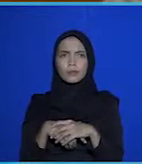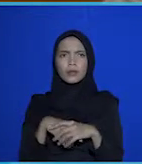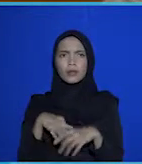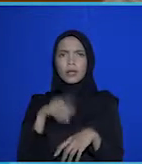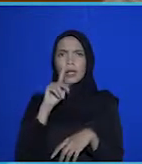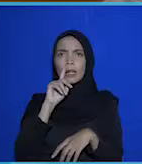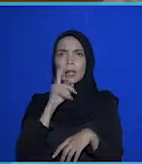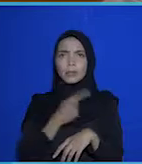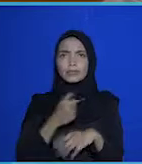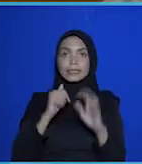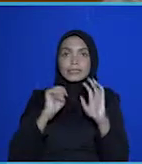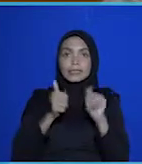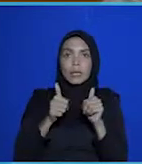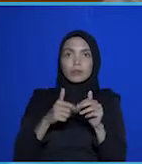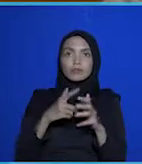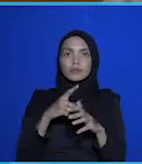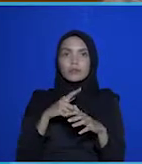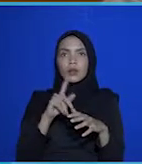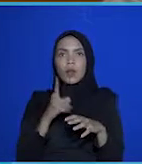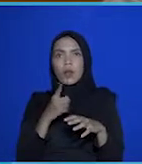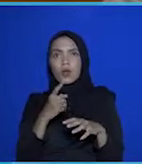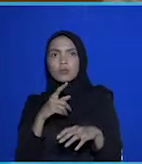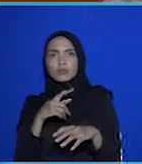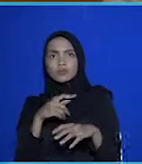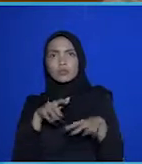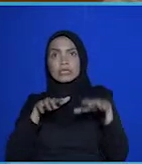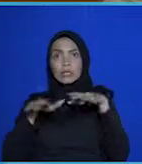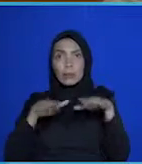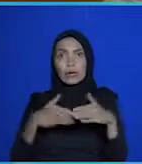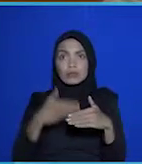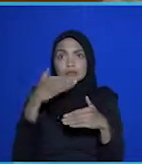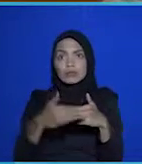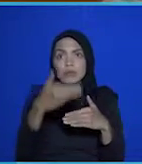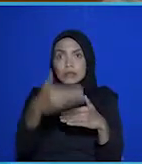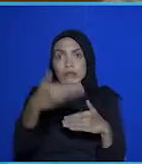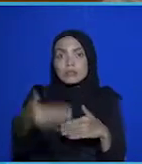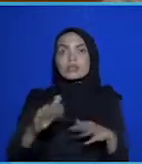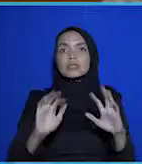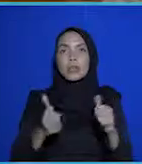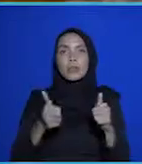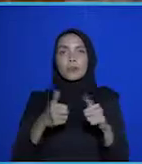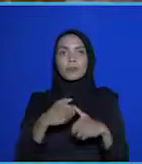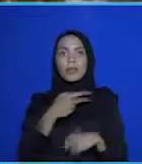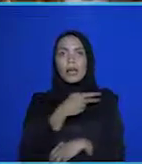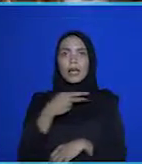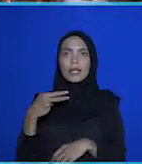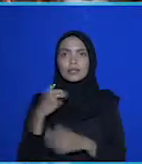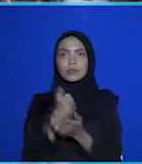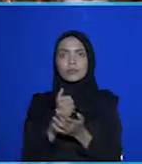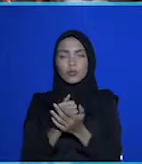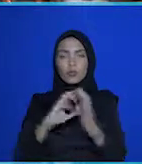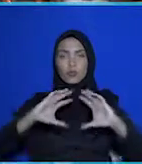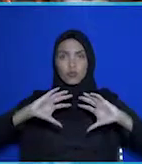akan lebih siap lagi dalam menghadapi ancaman-ancaman gempa berikutnya.